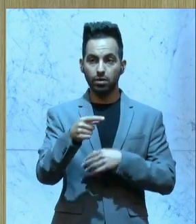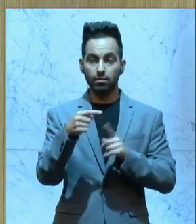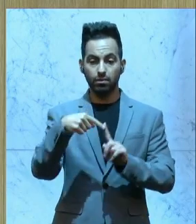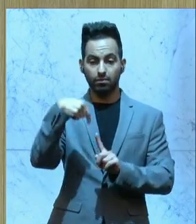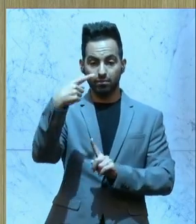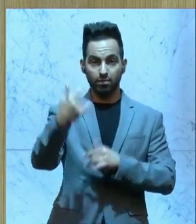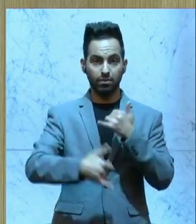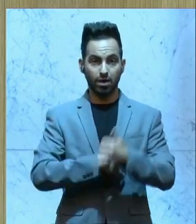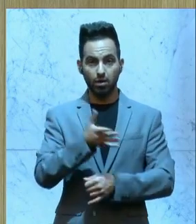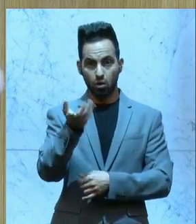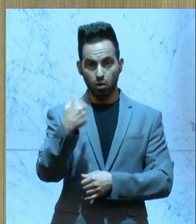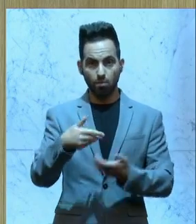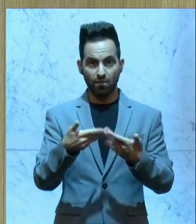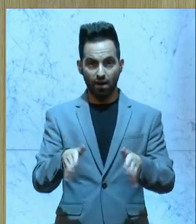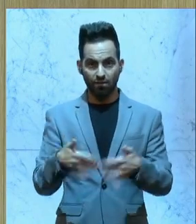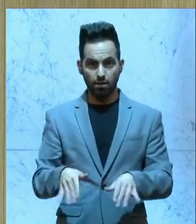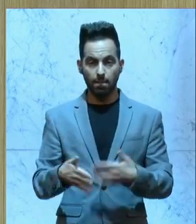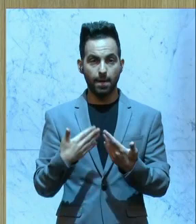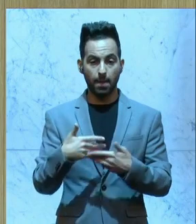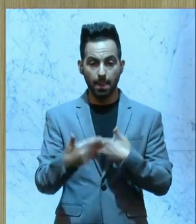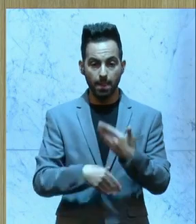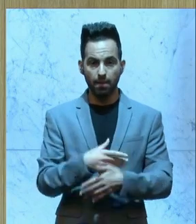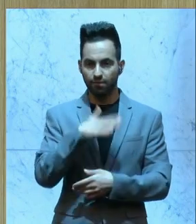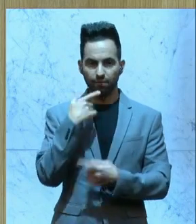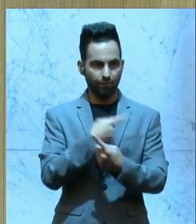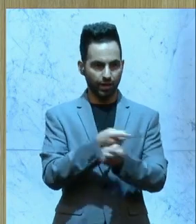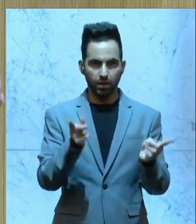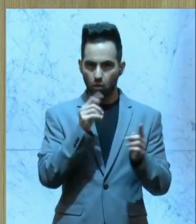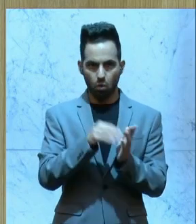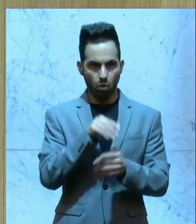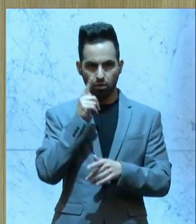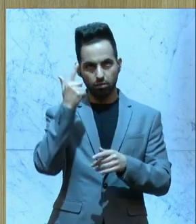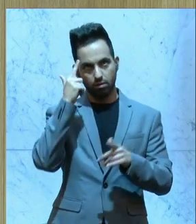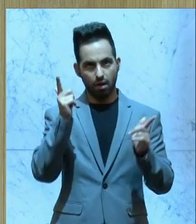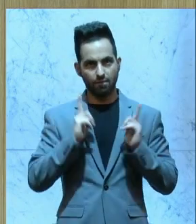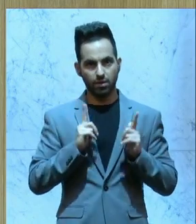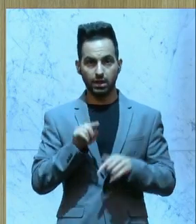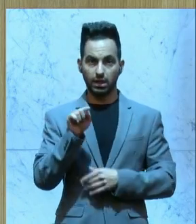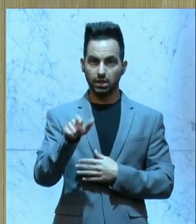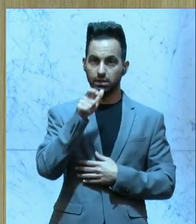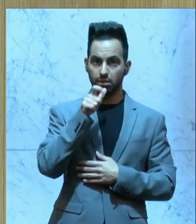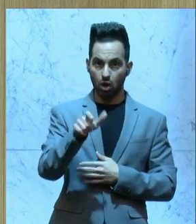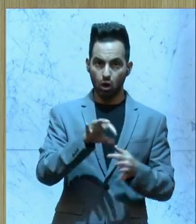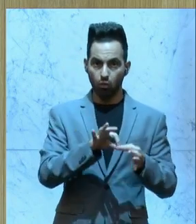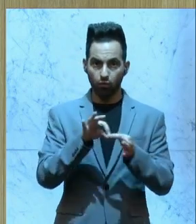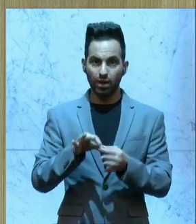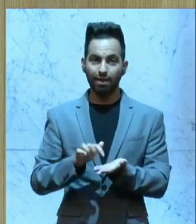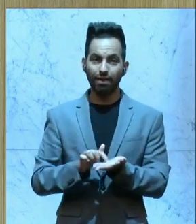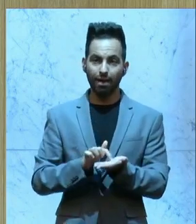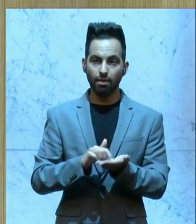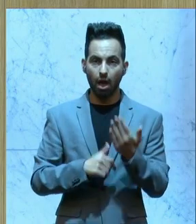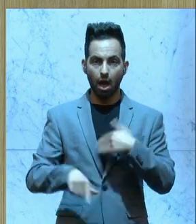Jahren wegfallen. Ich glaube, was da auf uns zurollt, ist vielen noch überhaupt nicht klar. Und das ist ein Beruf, der Beruf im Kern, den